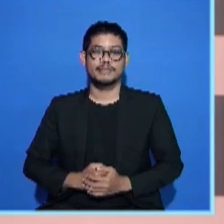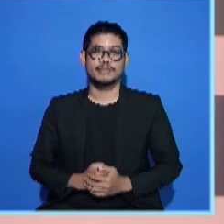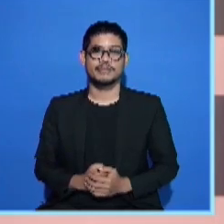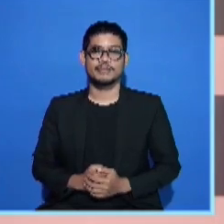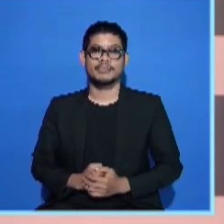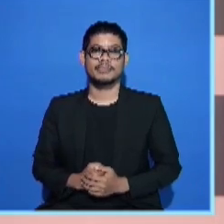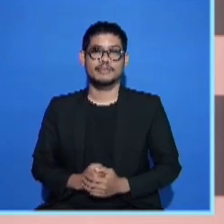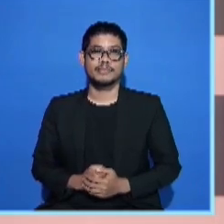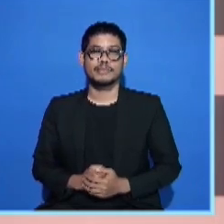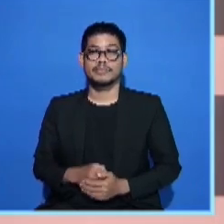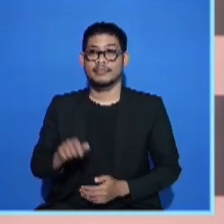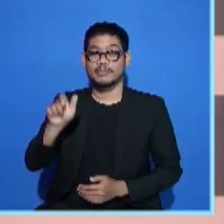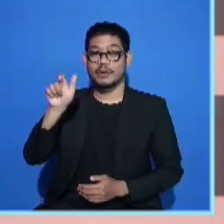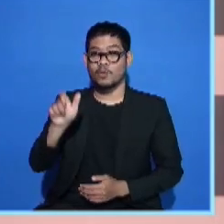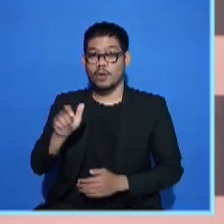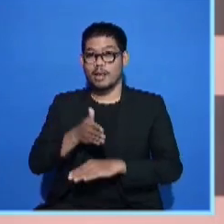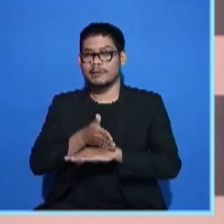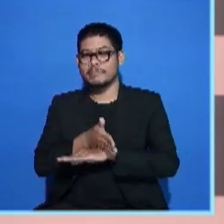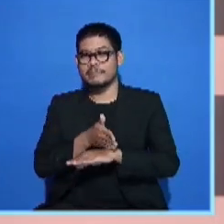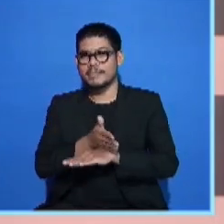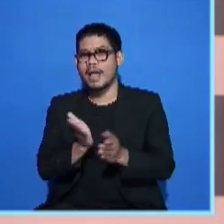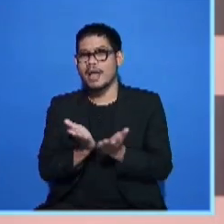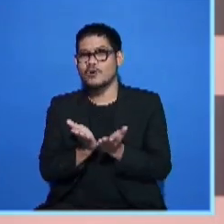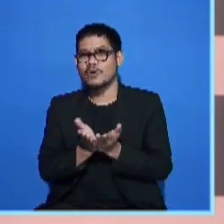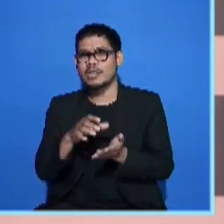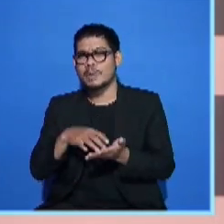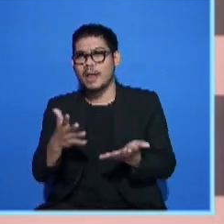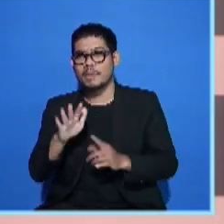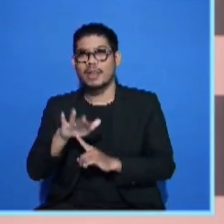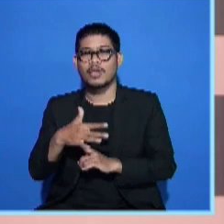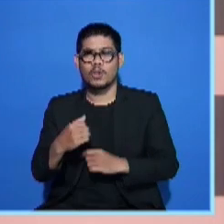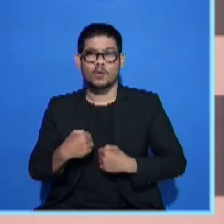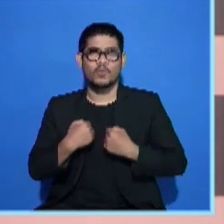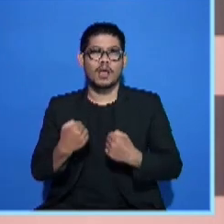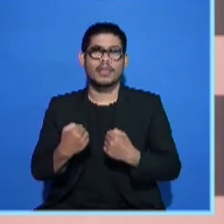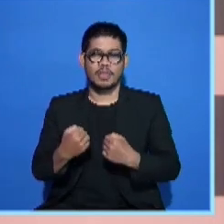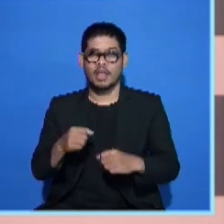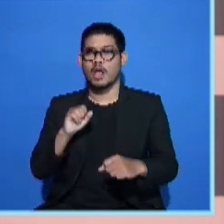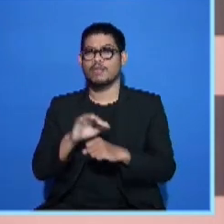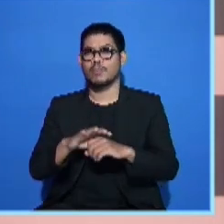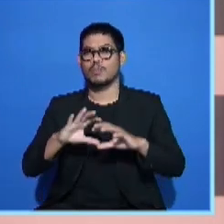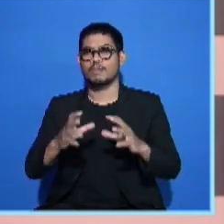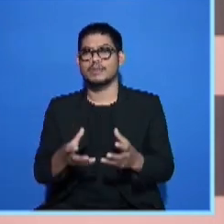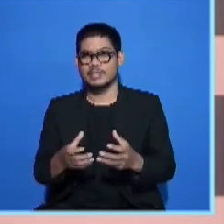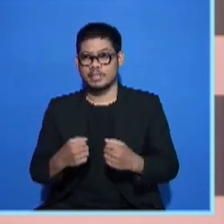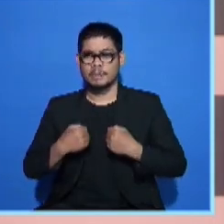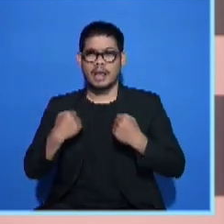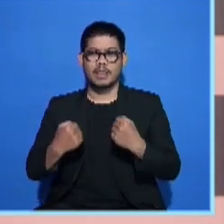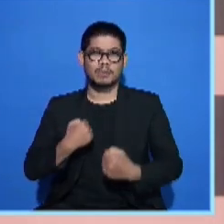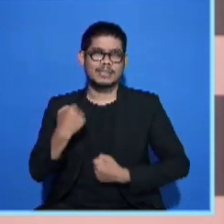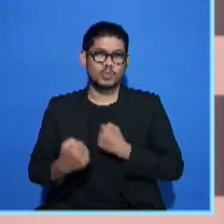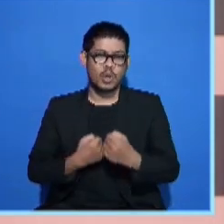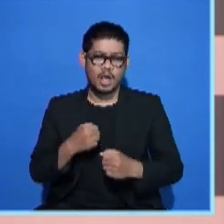seorang perajin kayu di Kabupaten Bantul mampu bertahan melewati masa pandemi dan optimis usahanya akan terus berjalan